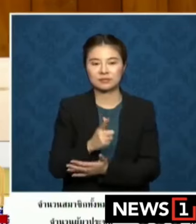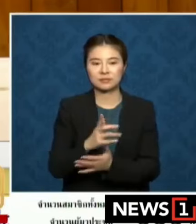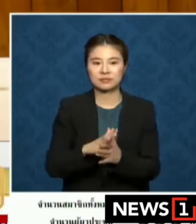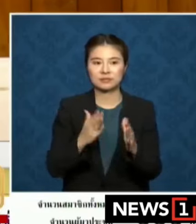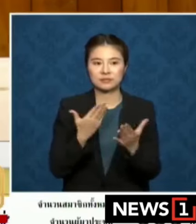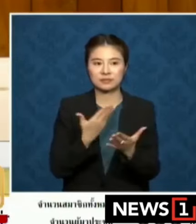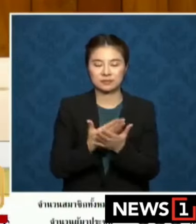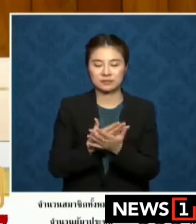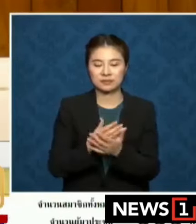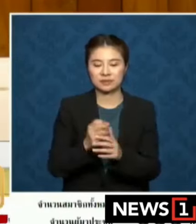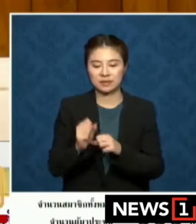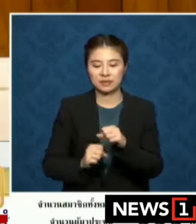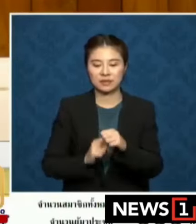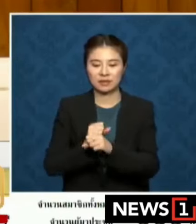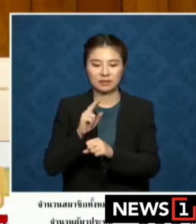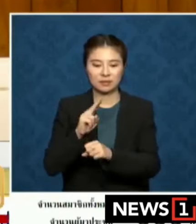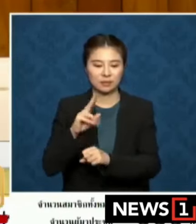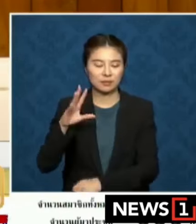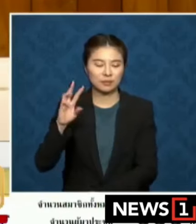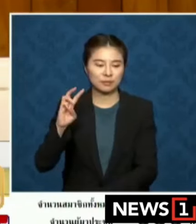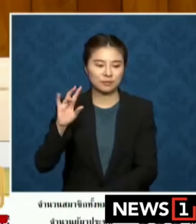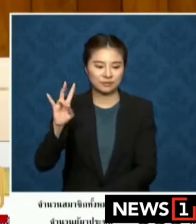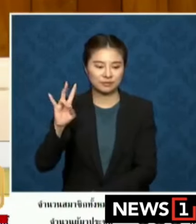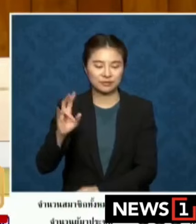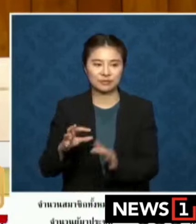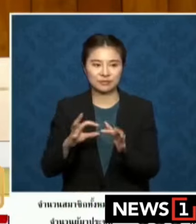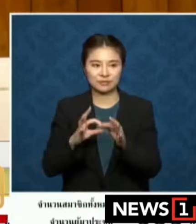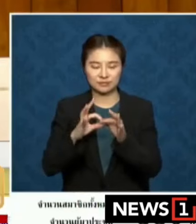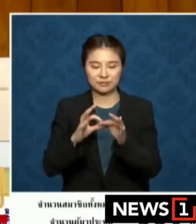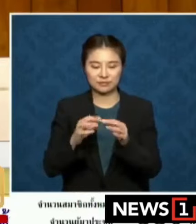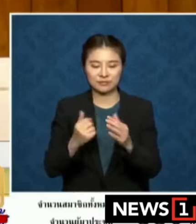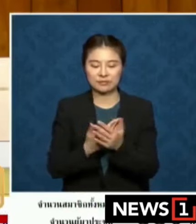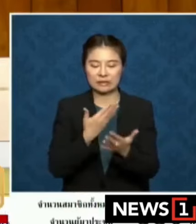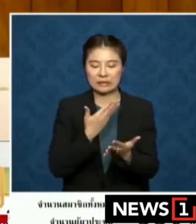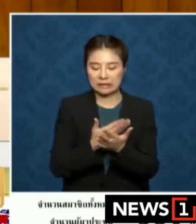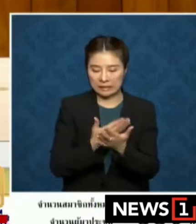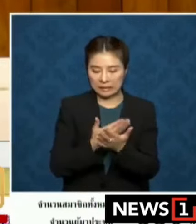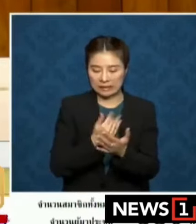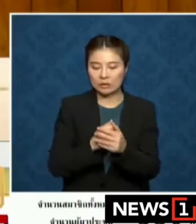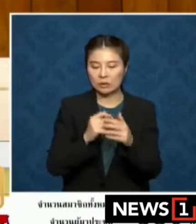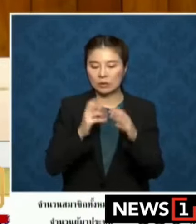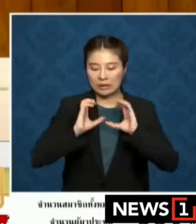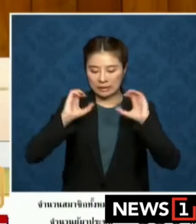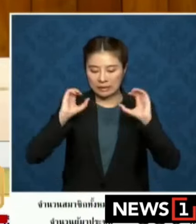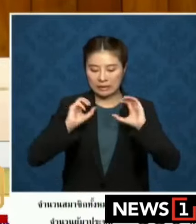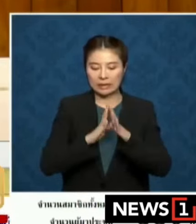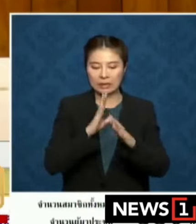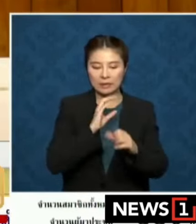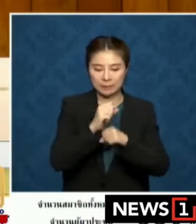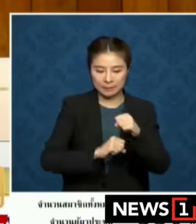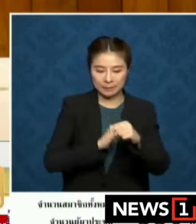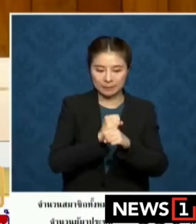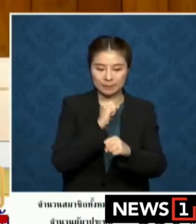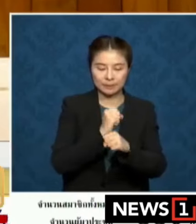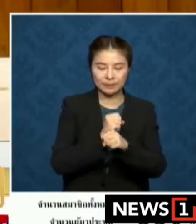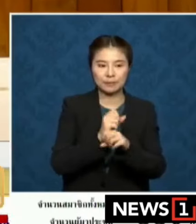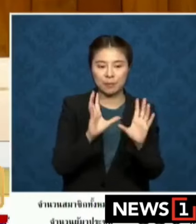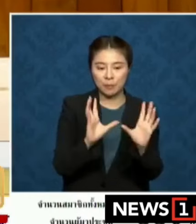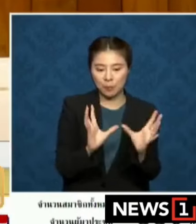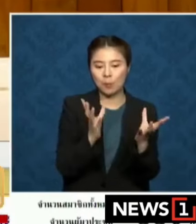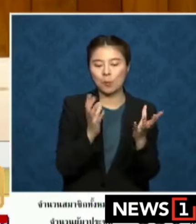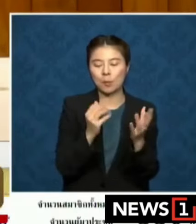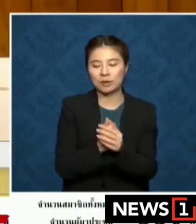คำตอบและคำชี้แจงจากรัฐบาลในทุกโครงการหมายถึงว่าส่วนที่จะใช้งบกลางอ่ะนะพร้อมยืนยันว่ารัฐบาลบริหารงบประมาณอย่างโปร่งใสและตรวจสอบ